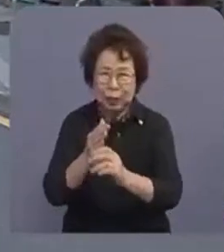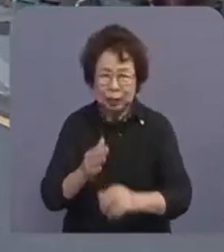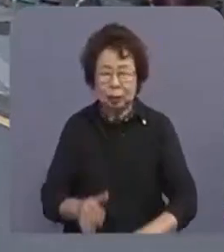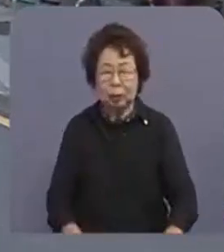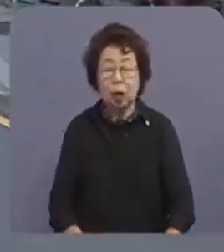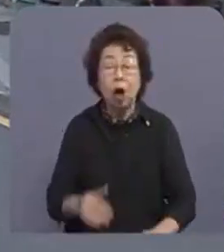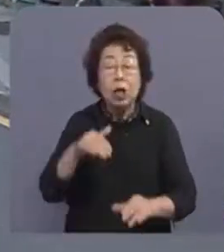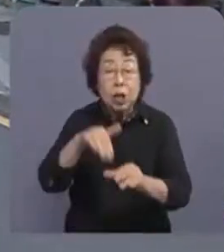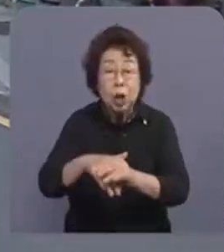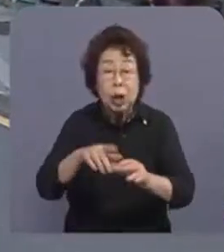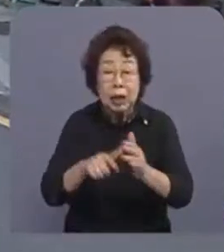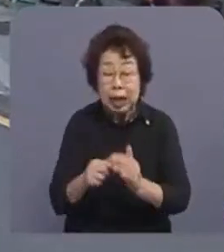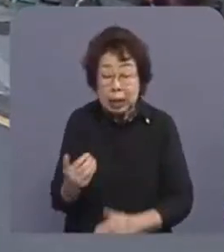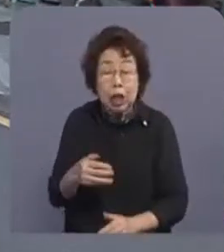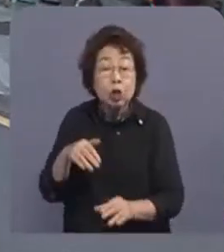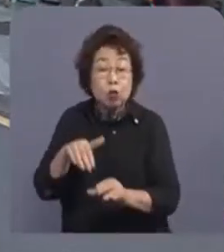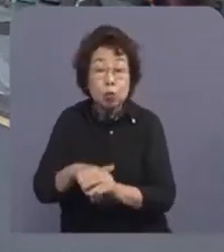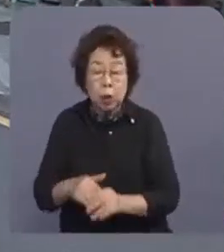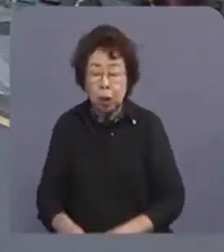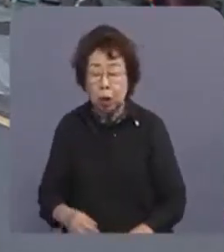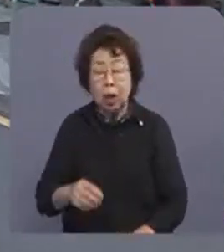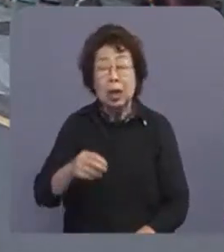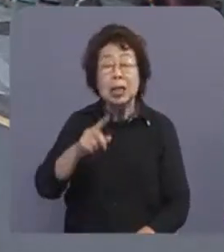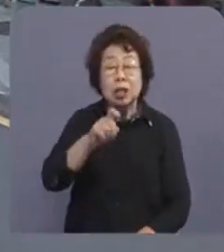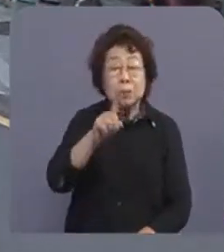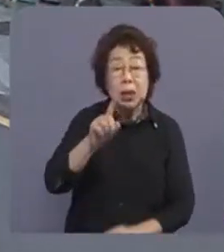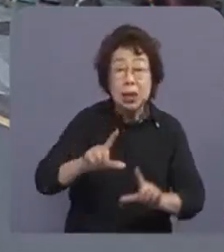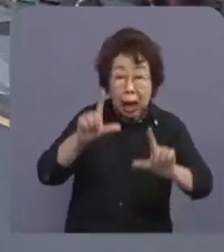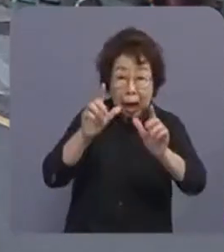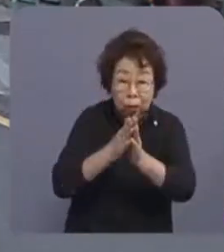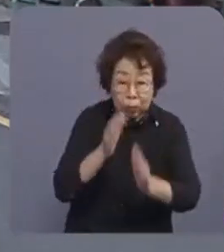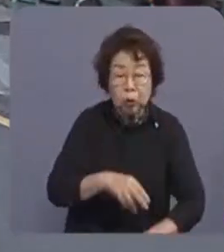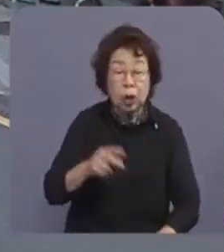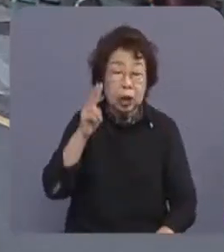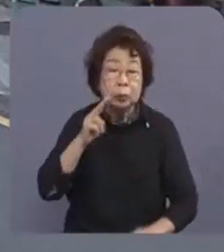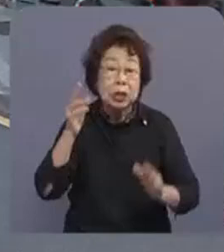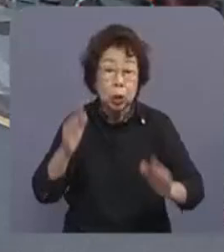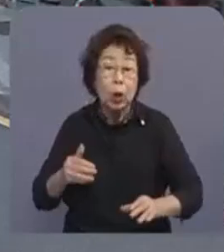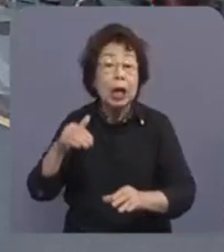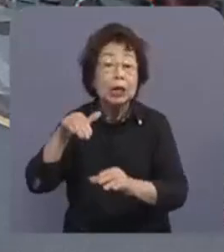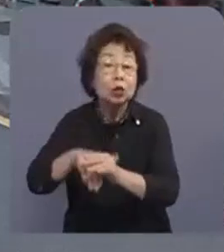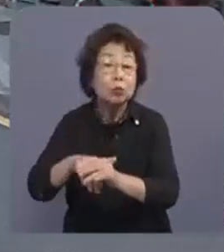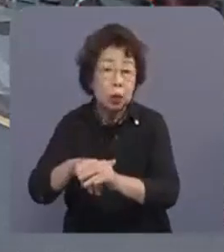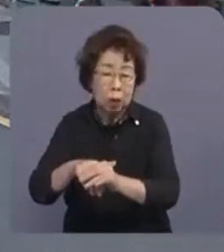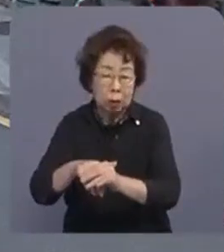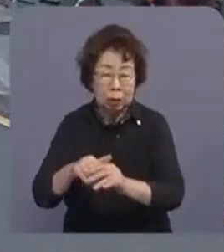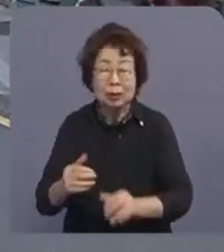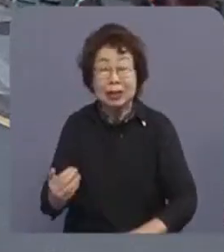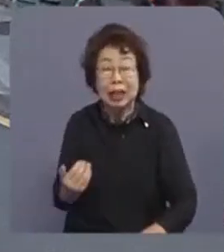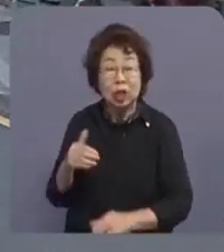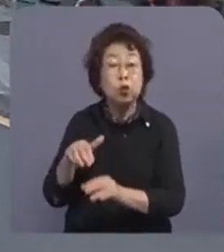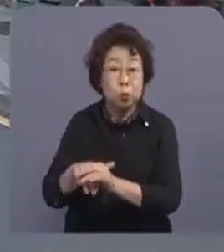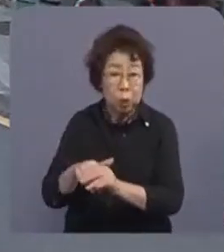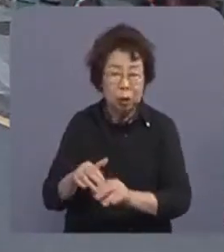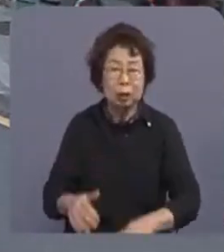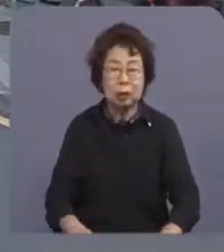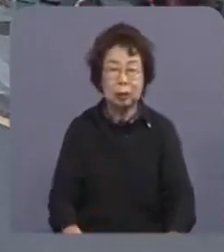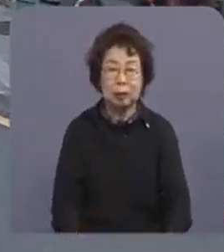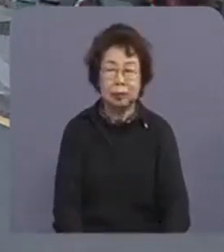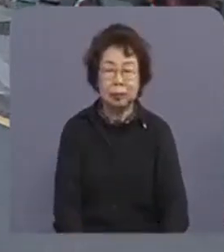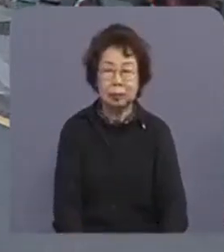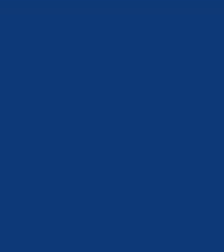이번 보궐선거 사전투표는 오는 11일부터 이틀간 진행됩니다. KBS 뉴스 황현규입니다.